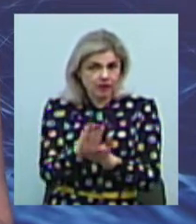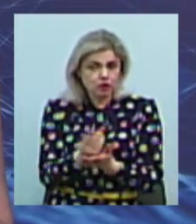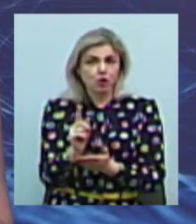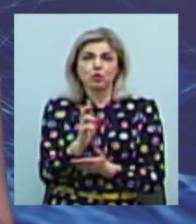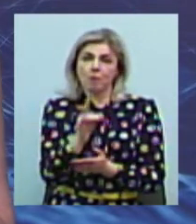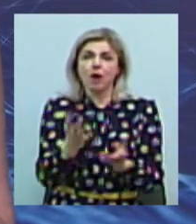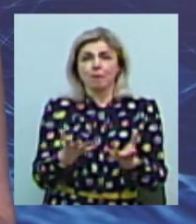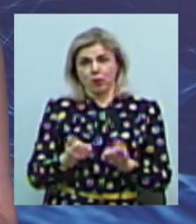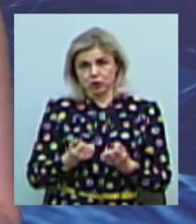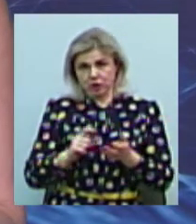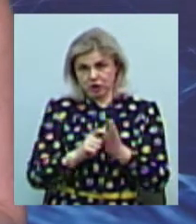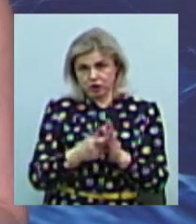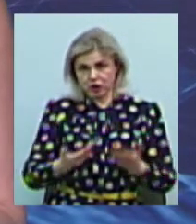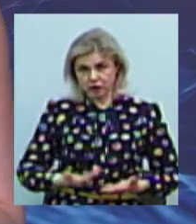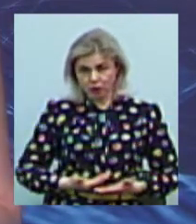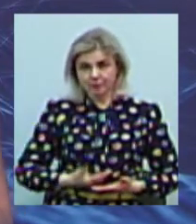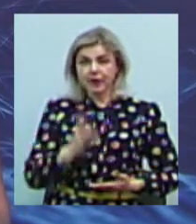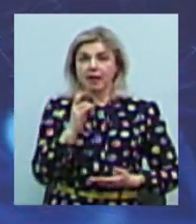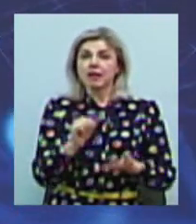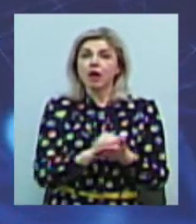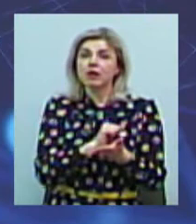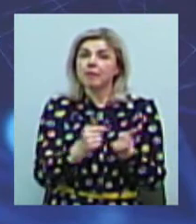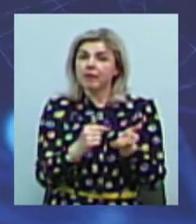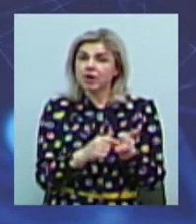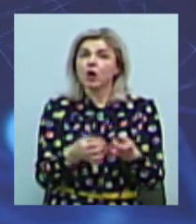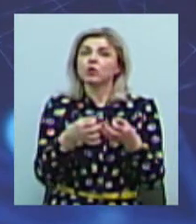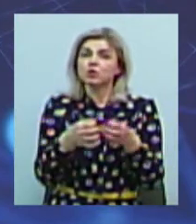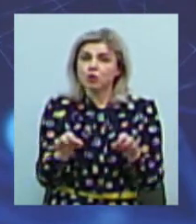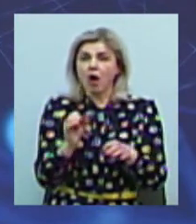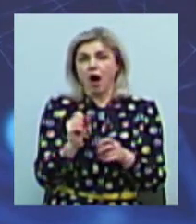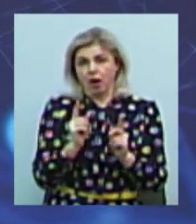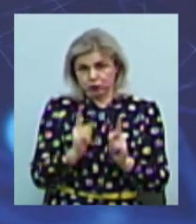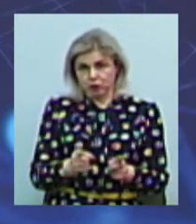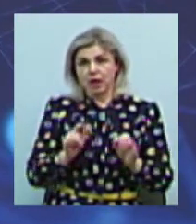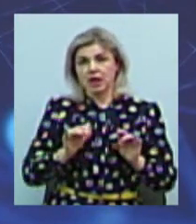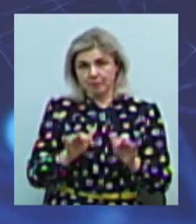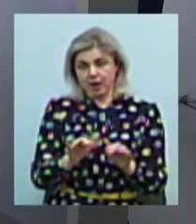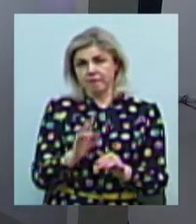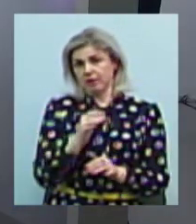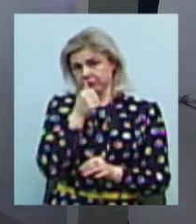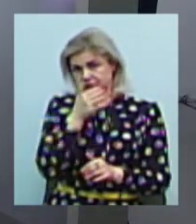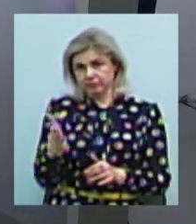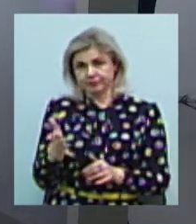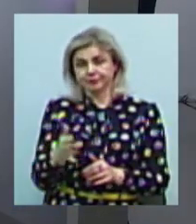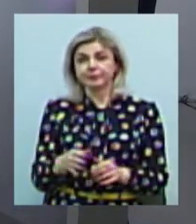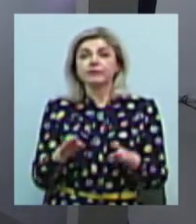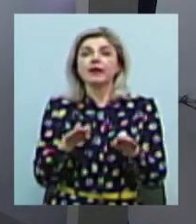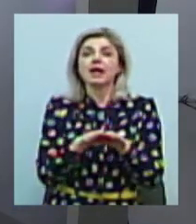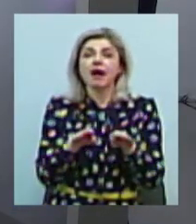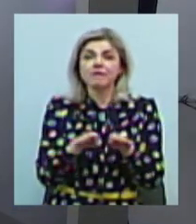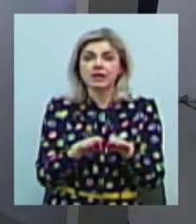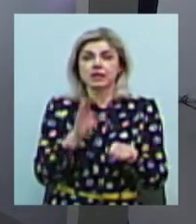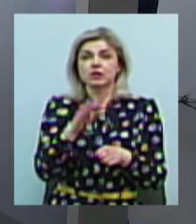отримати житло. Але тобто на папері воно доступне, а на справі ні, так? Ну, порівняно з